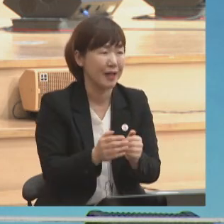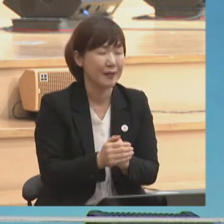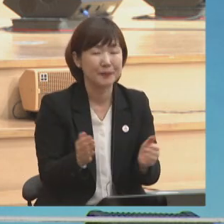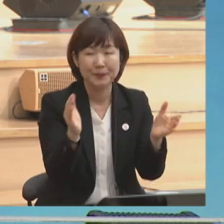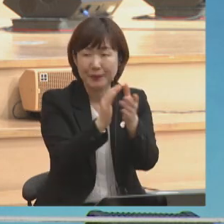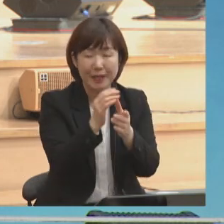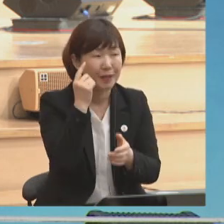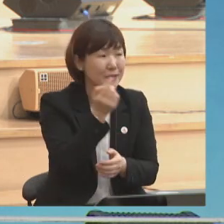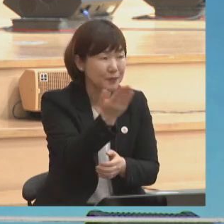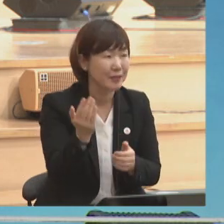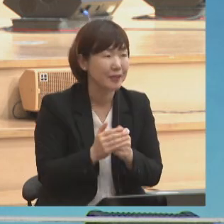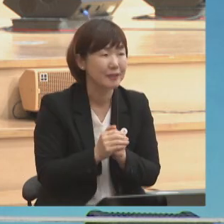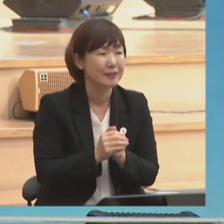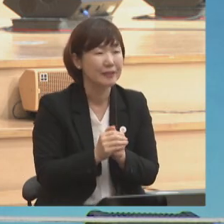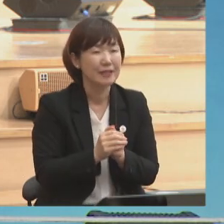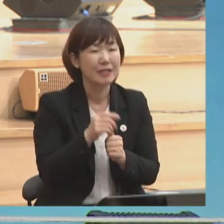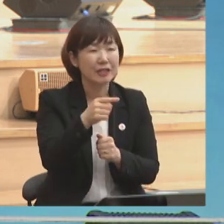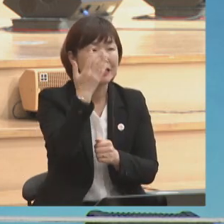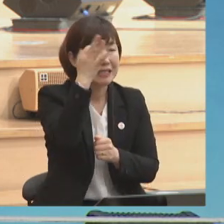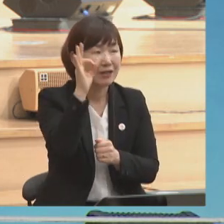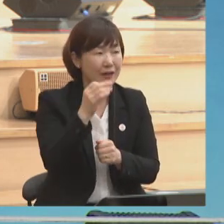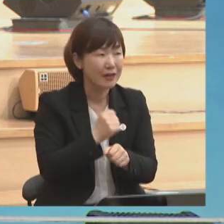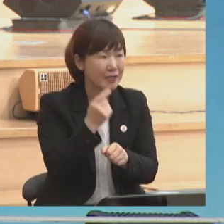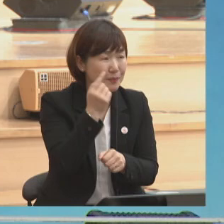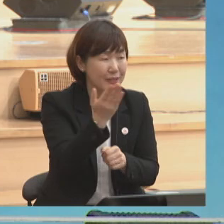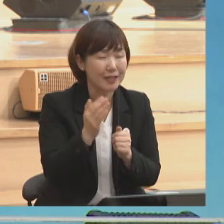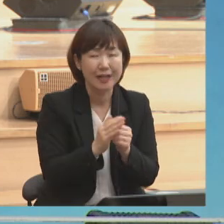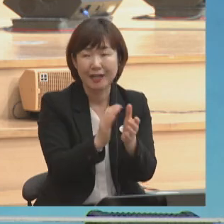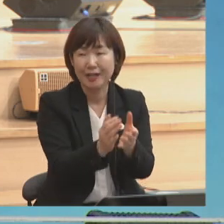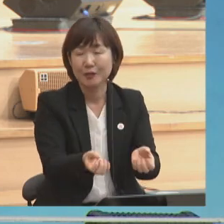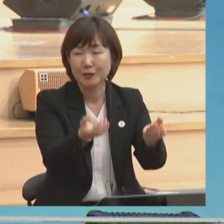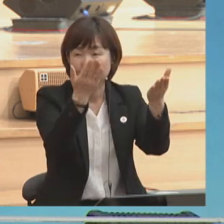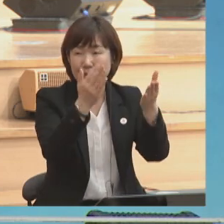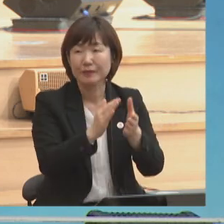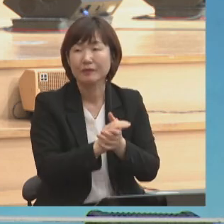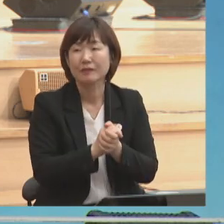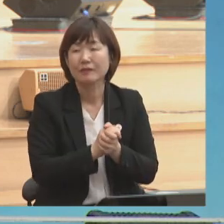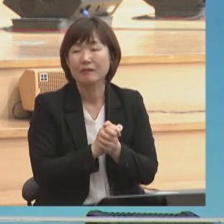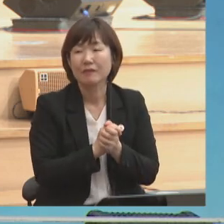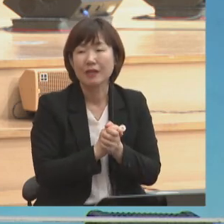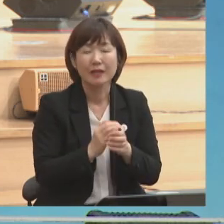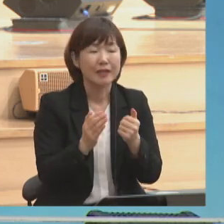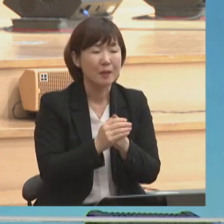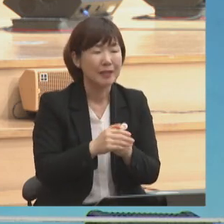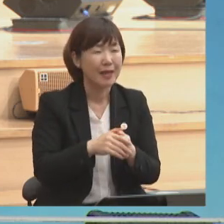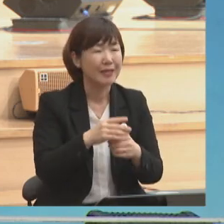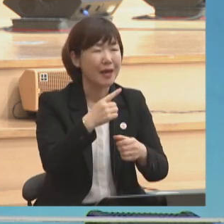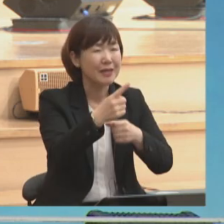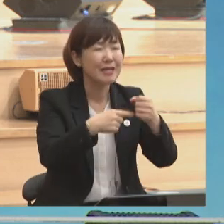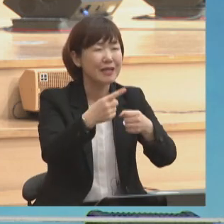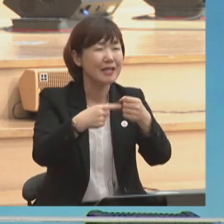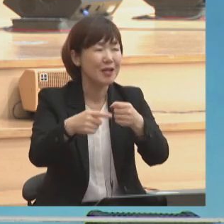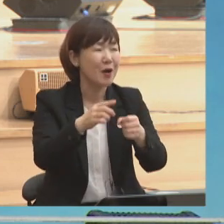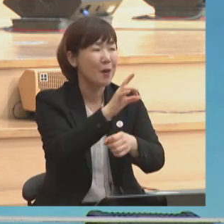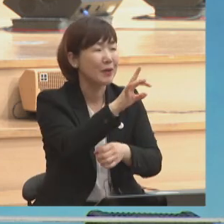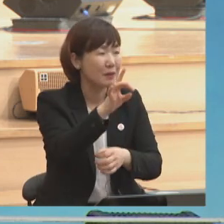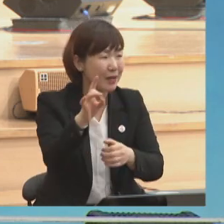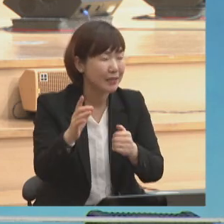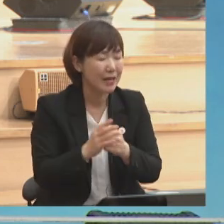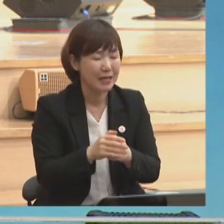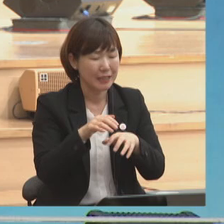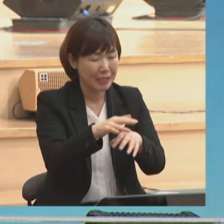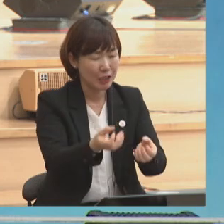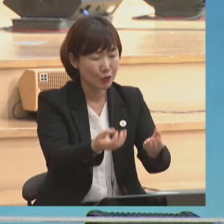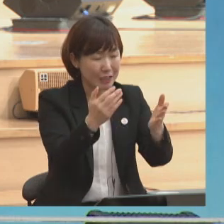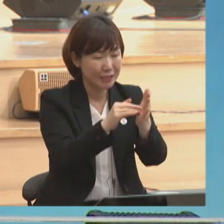아멘. 아멘이십니까? 아멘. 이거 인정하십니까? 아멘. 할렐루야. 아멘. 그러므로 여러분 우리가 매년 직무식을 마치고 나서